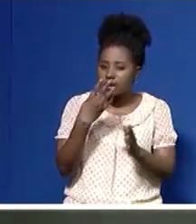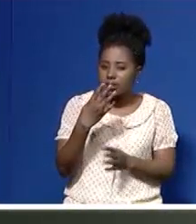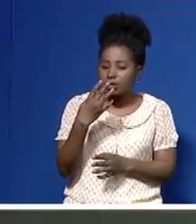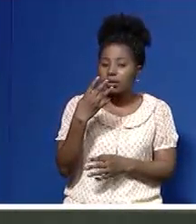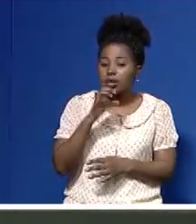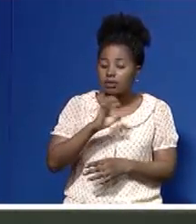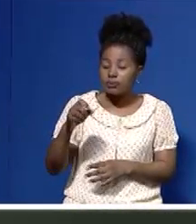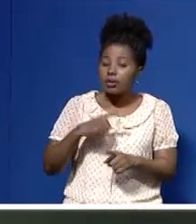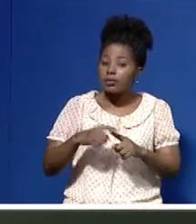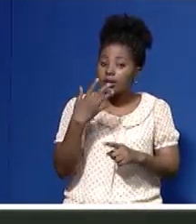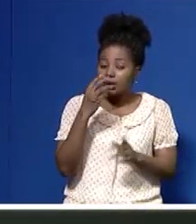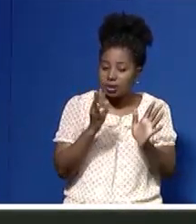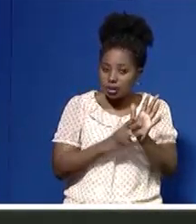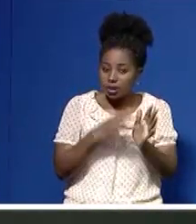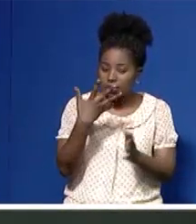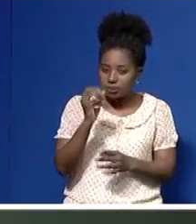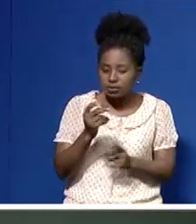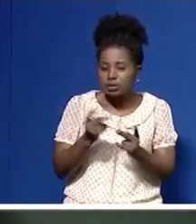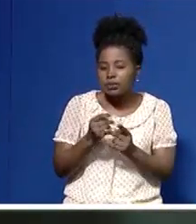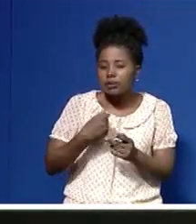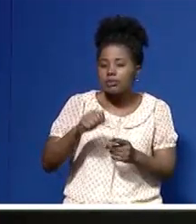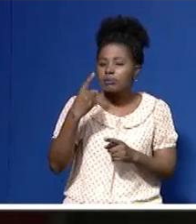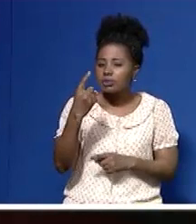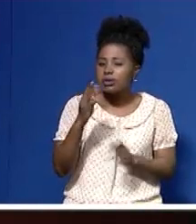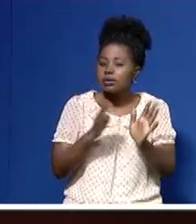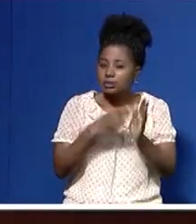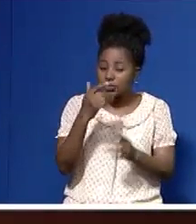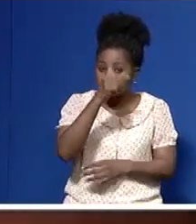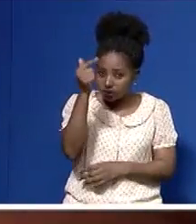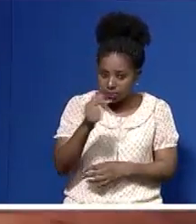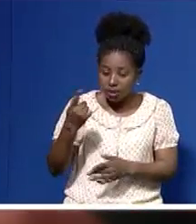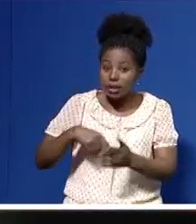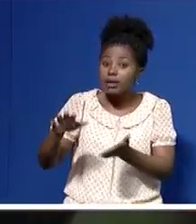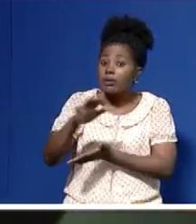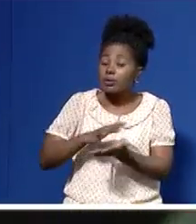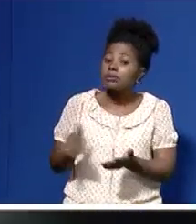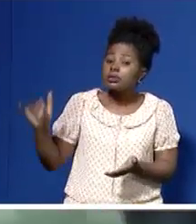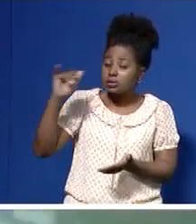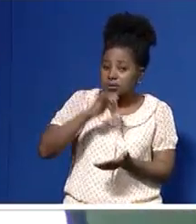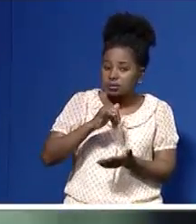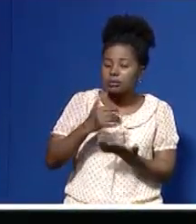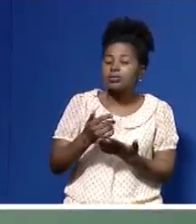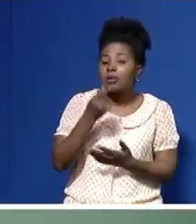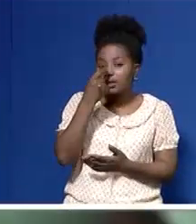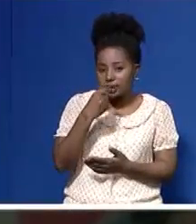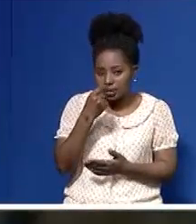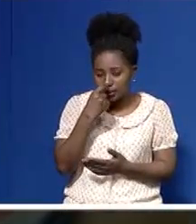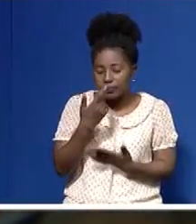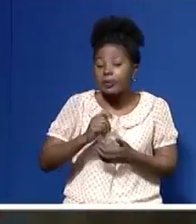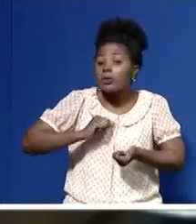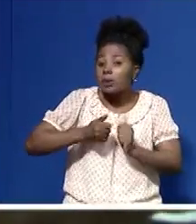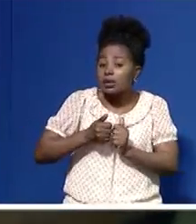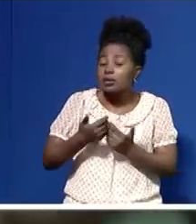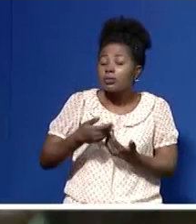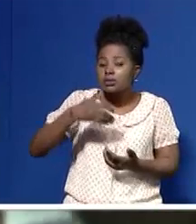84,850 sawa na shilingi milioni 195 za Tanzania katika uwanja wa taifa wa Julius Nyerere. Wakili wa